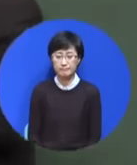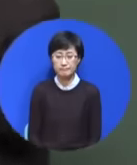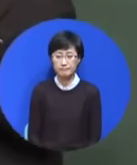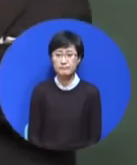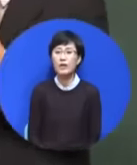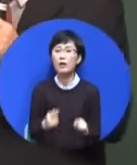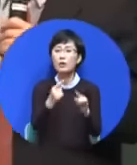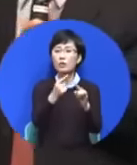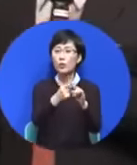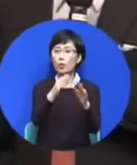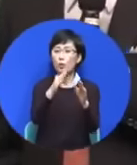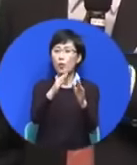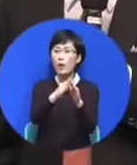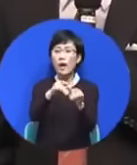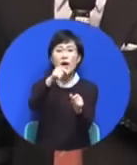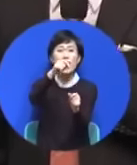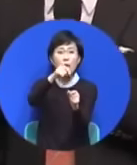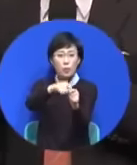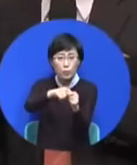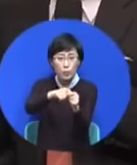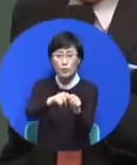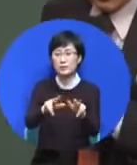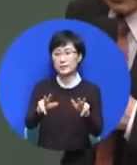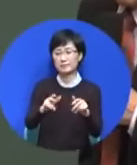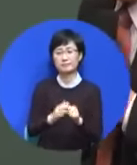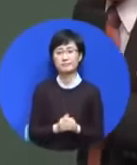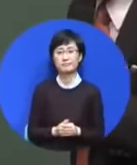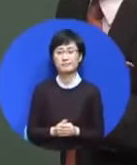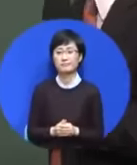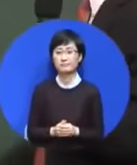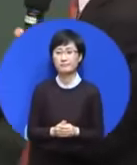이게 교회의 목표입니다